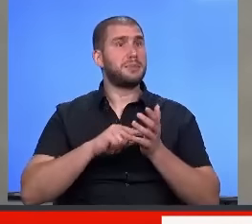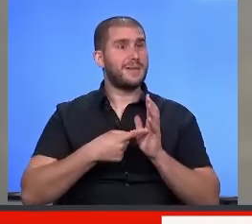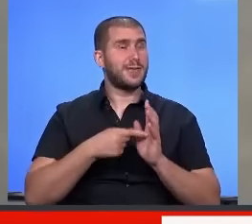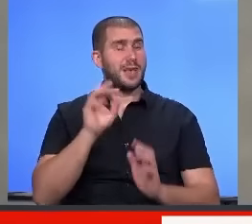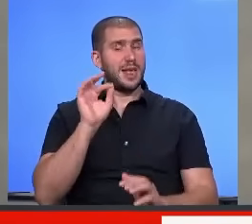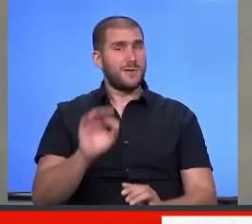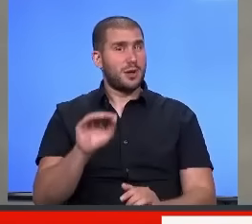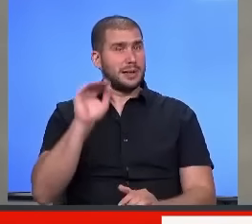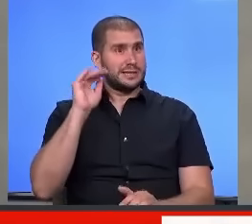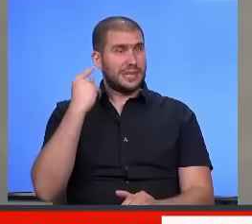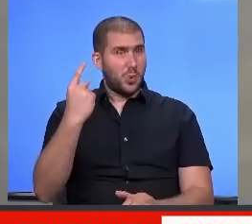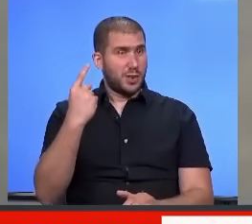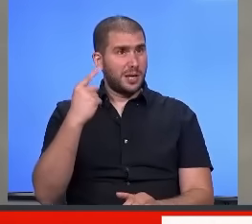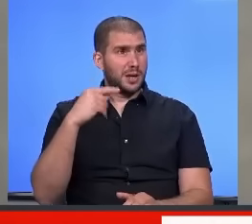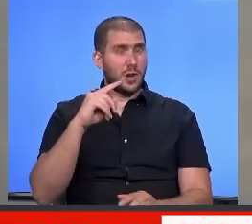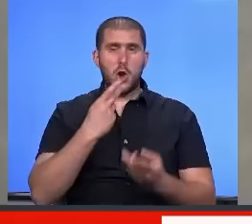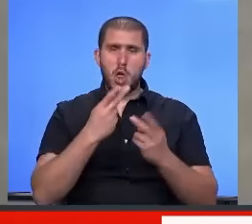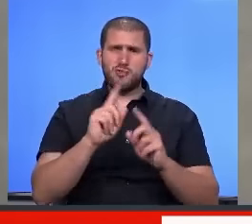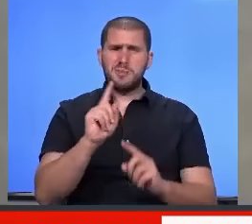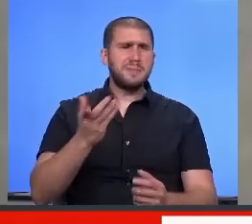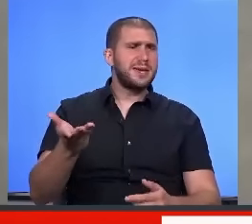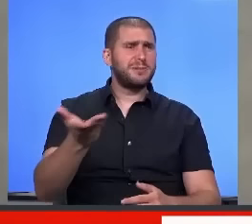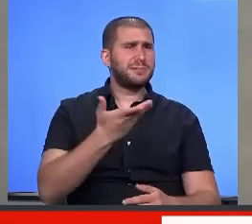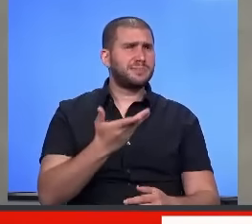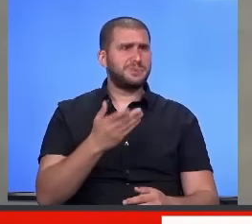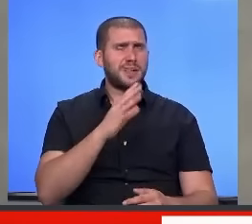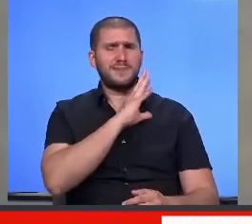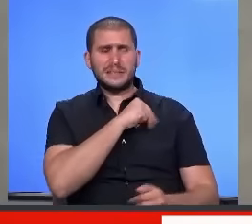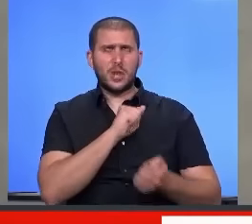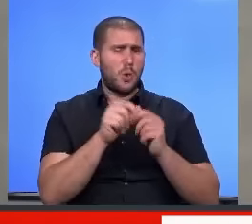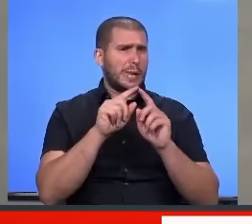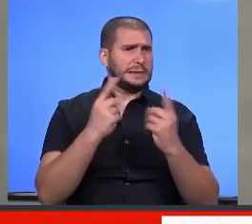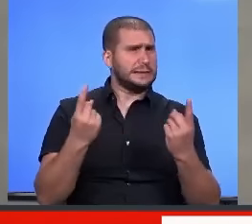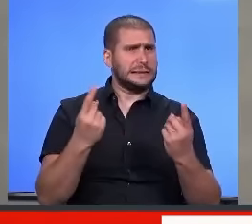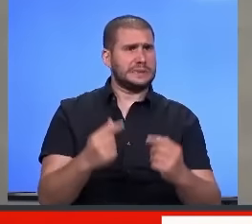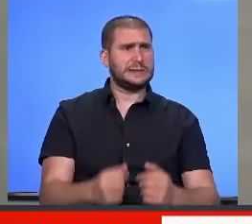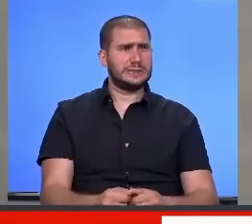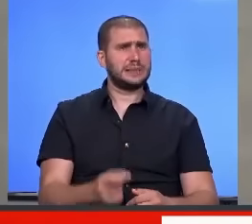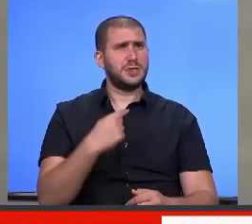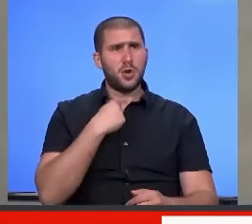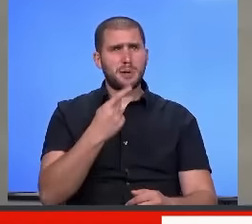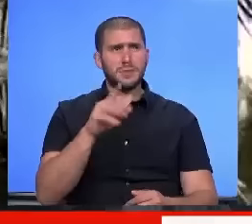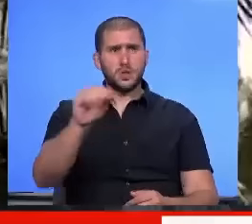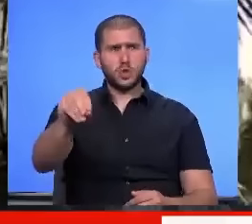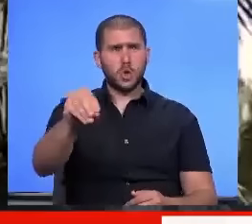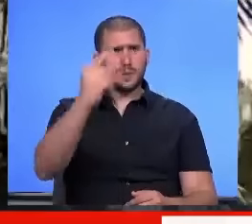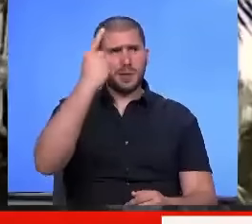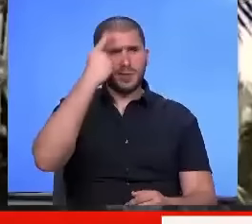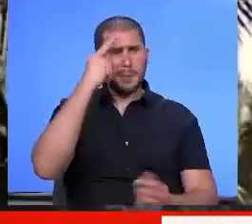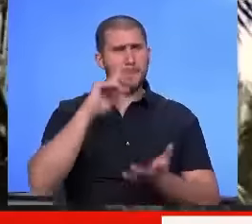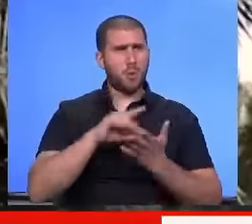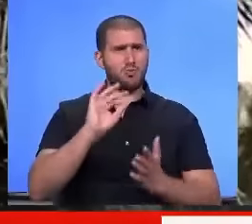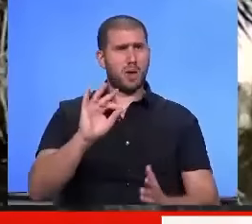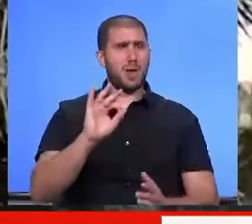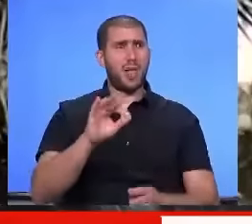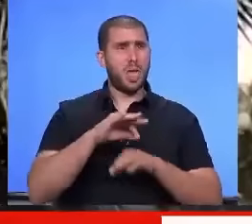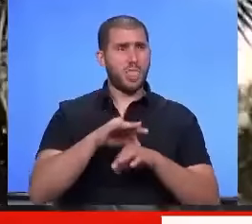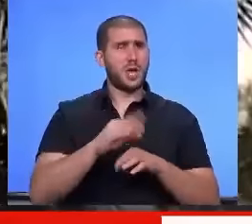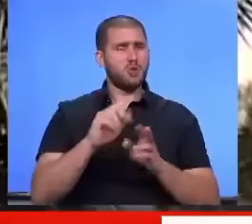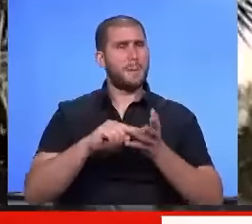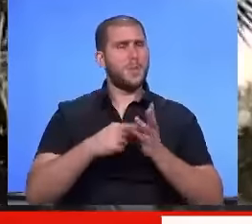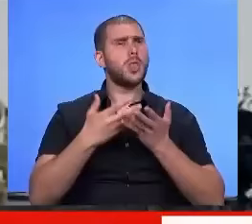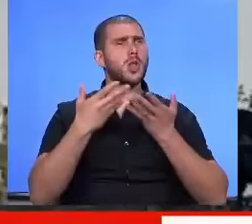ومن يتعمد الإساءة للمملكة العربية السعودية كائن من كان فلسطيني غير فلسطيني نقول له اخسأ فلن تعد قدرك لديها مصالح